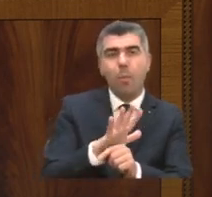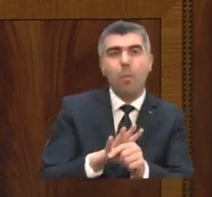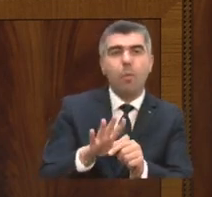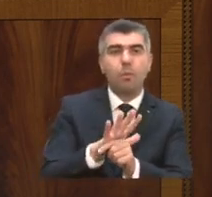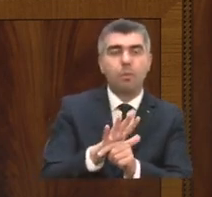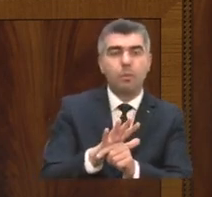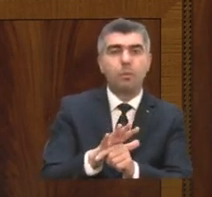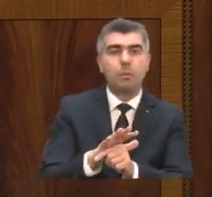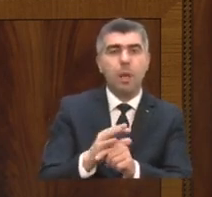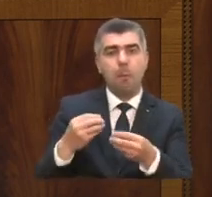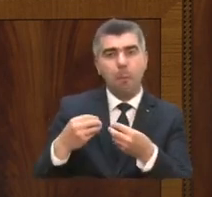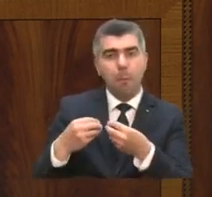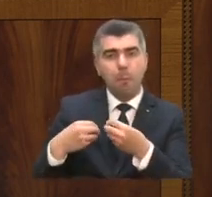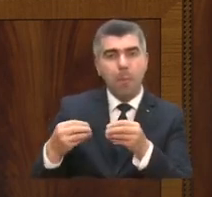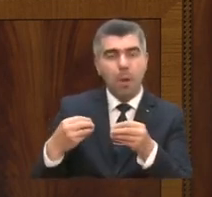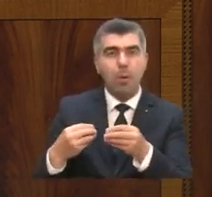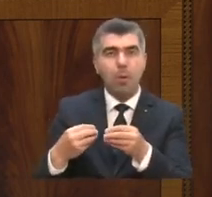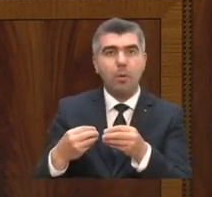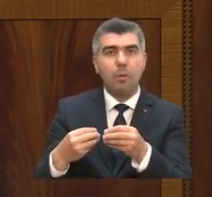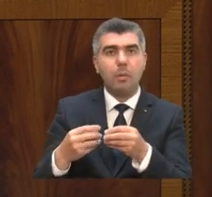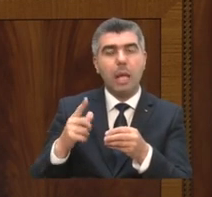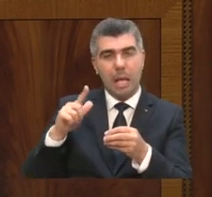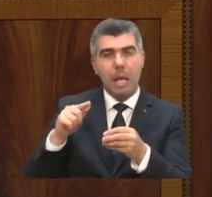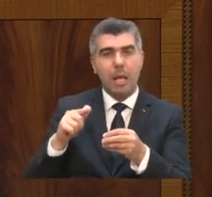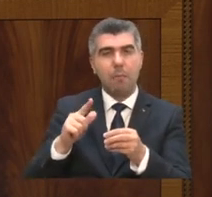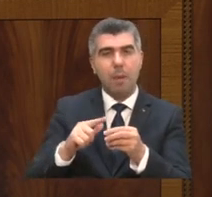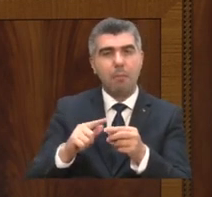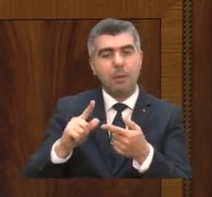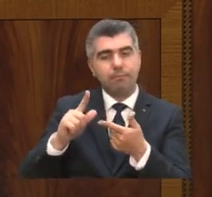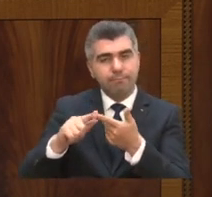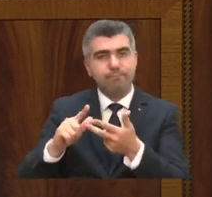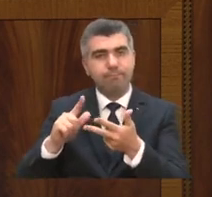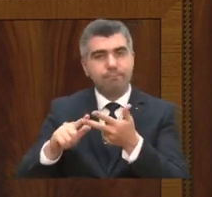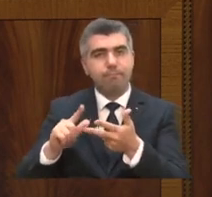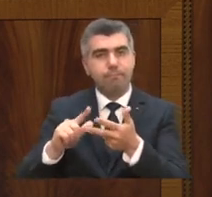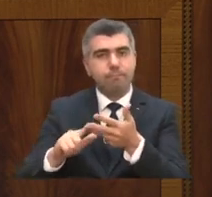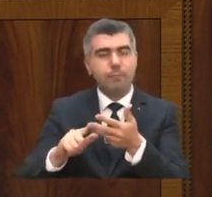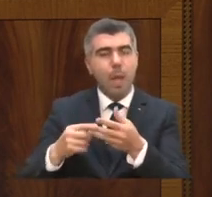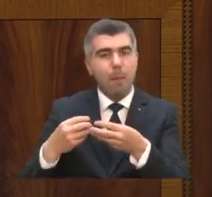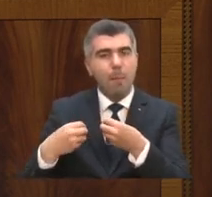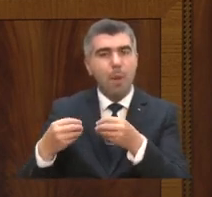سيركوي مازال كاين المحتكرين، ومازال كاين اللي كيلعبوا، ومازال